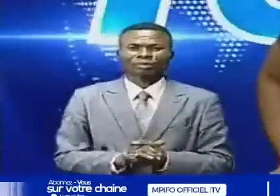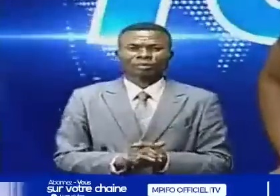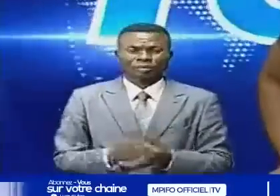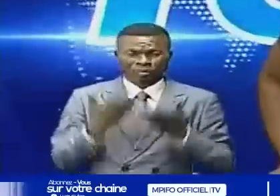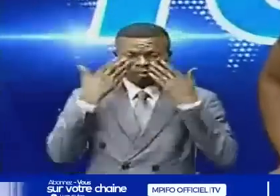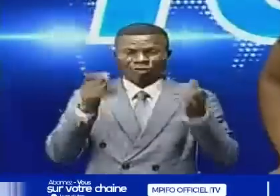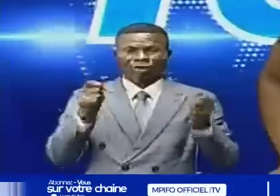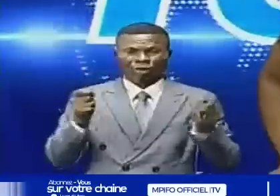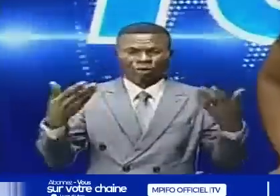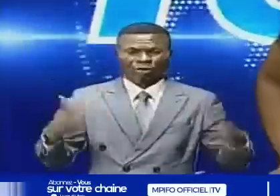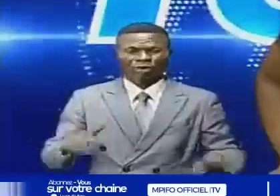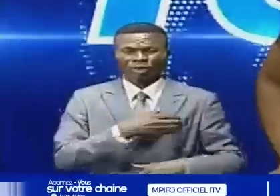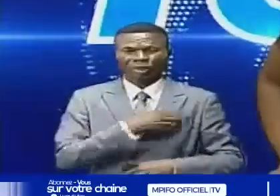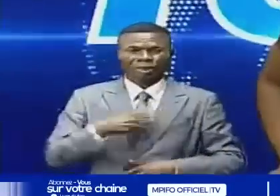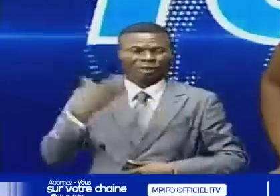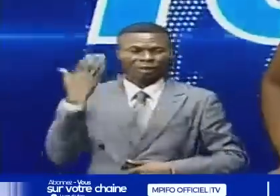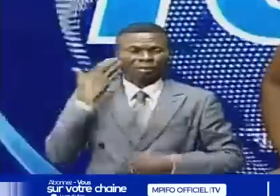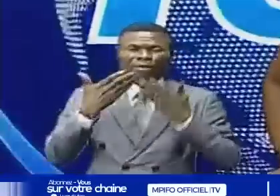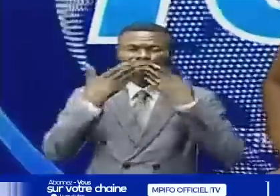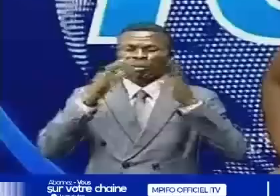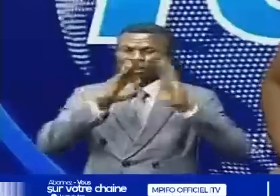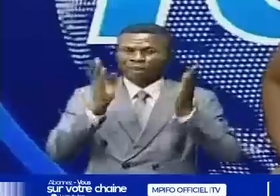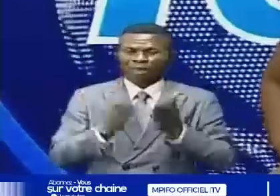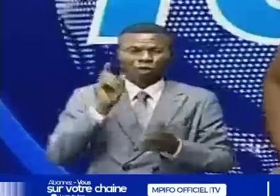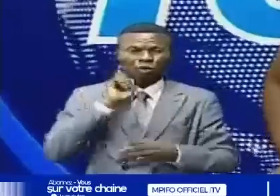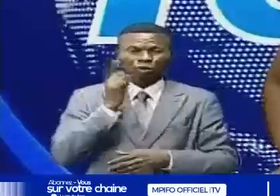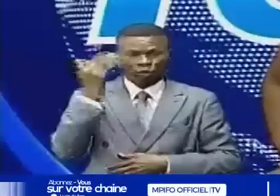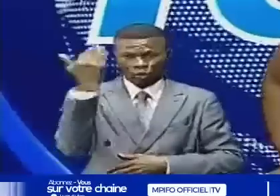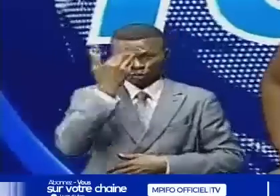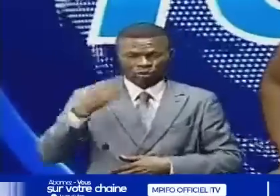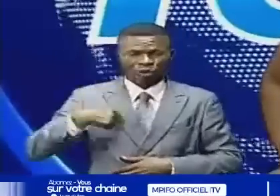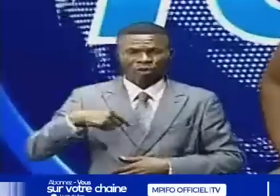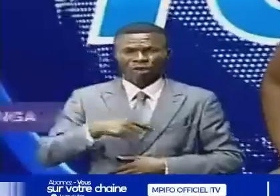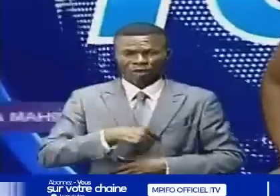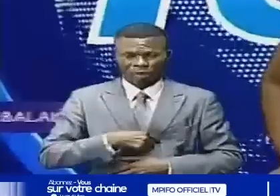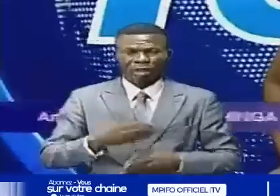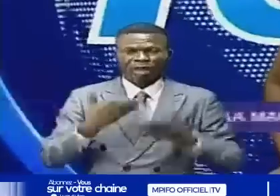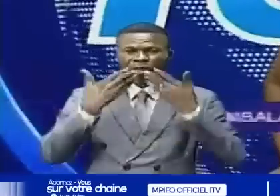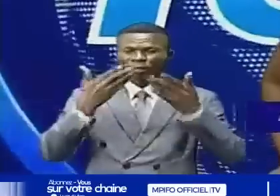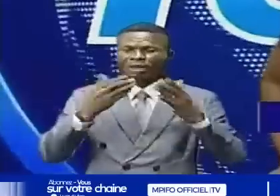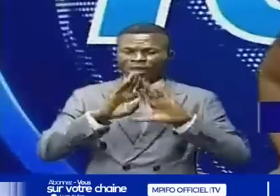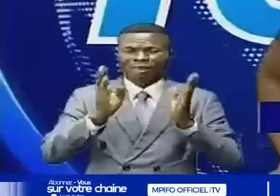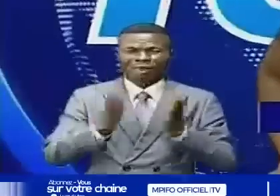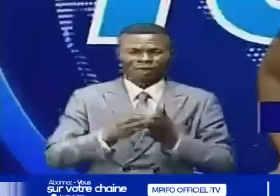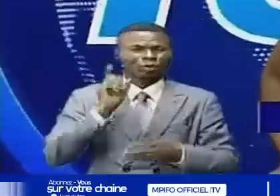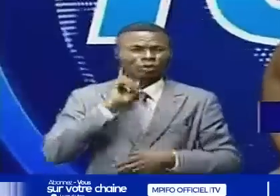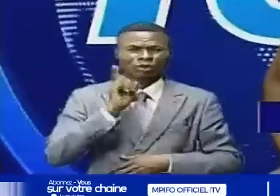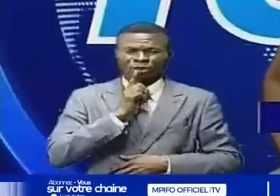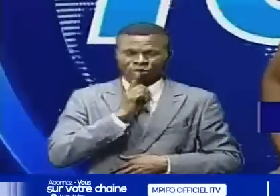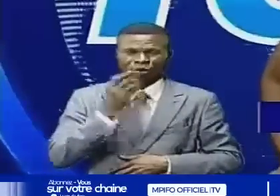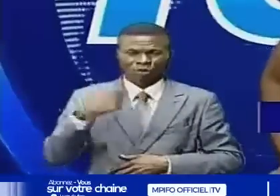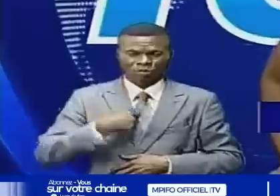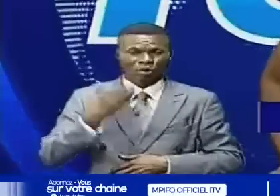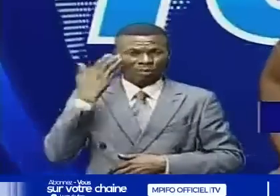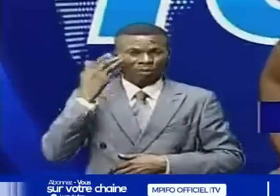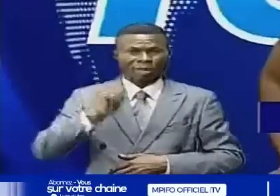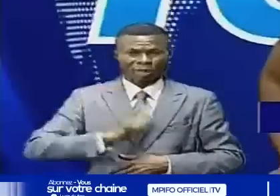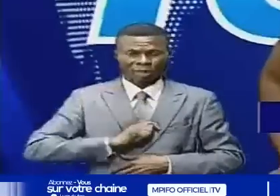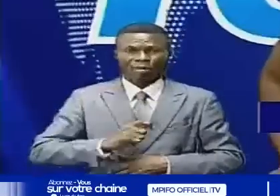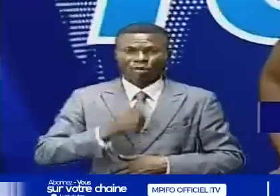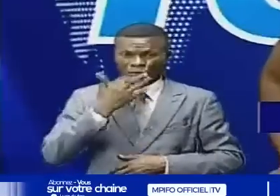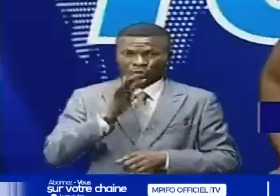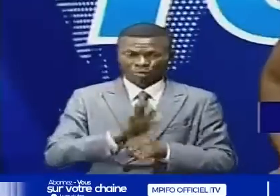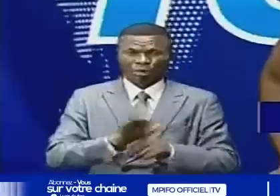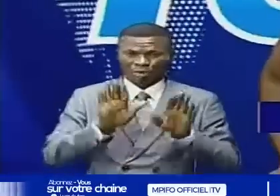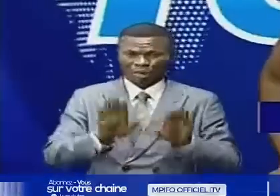Fin de ce journal, mesdames et messieurs, merci de l'avoir suivi partout ailleurs sur satellite. Vous êtes sur la RTNC. L'actualité continue sur nos